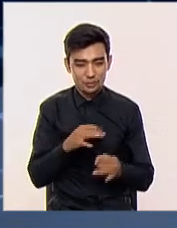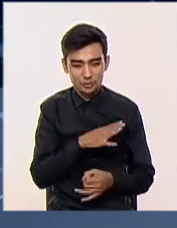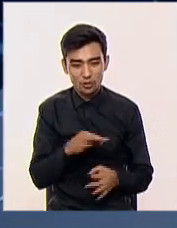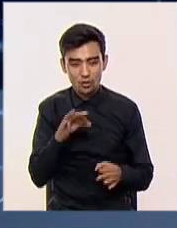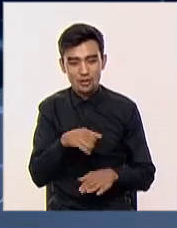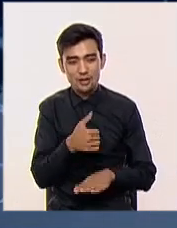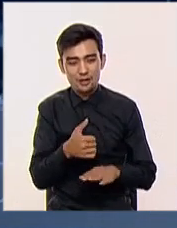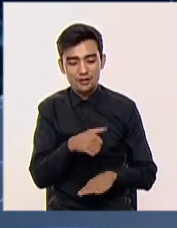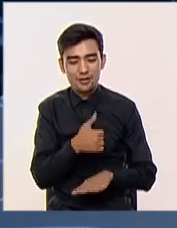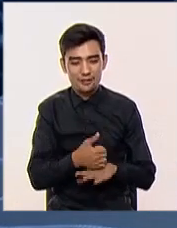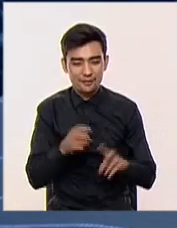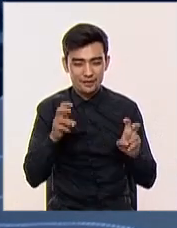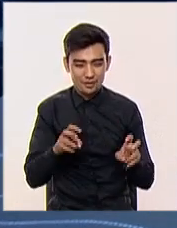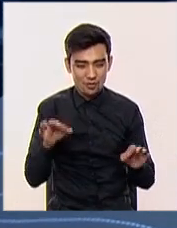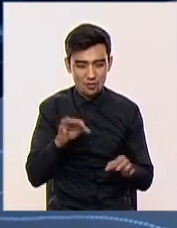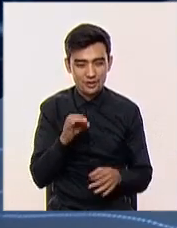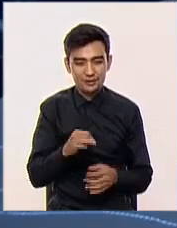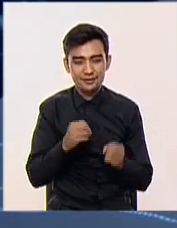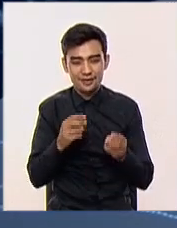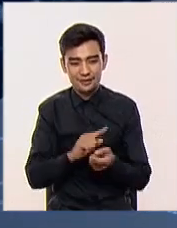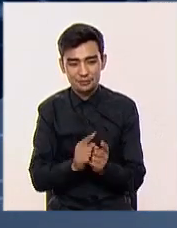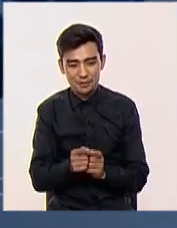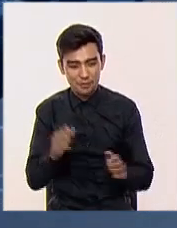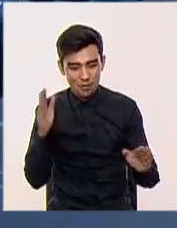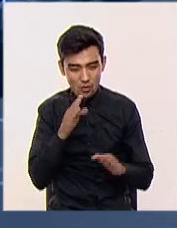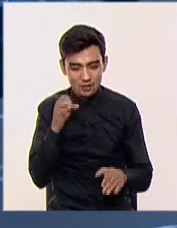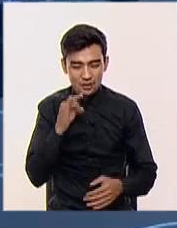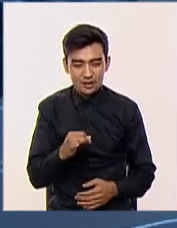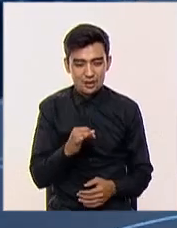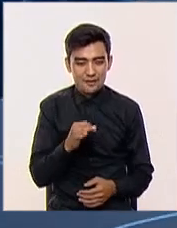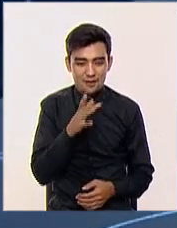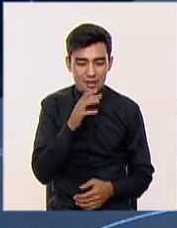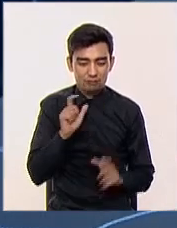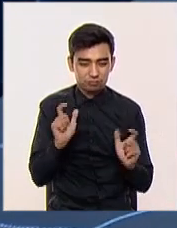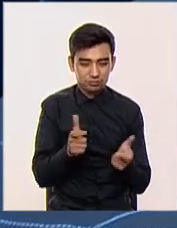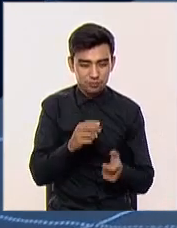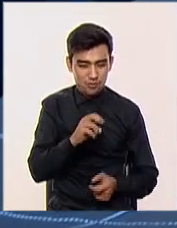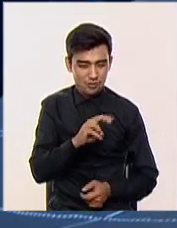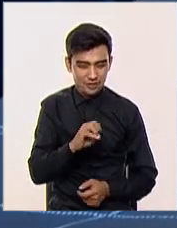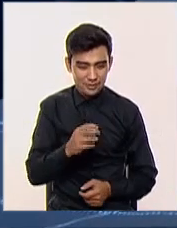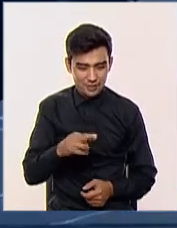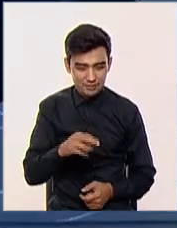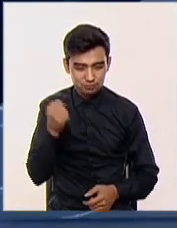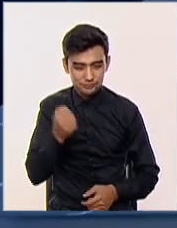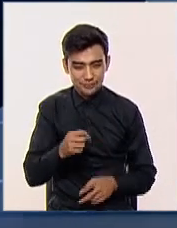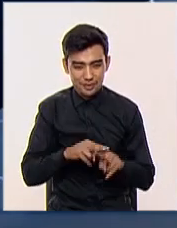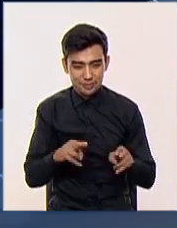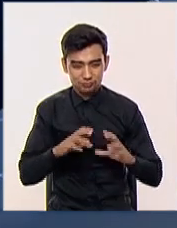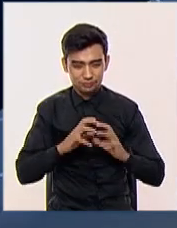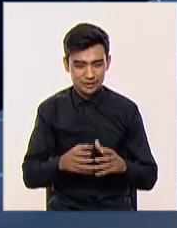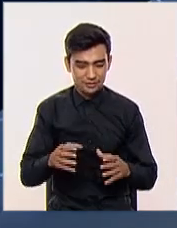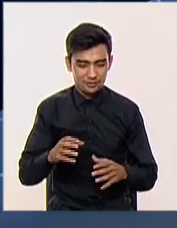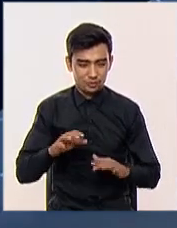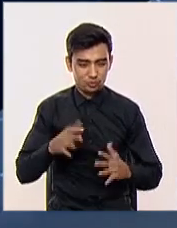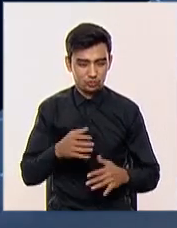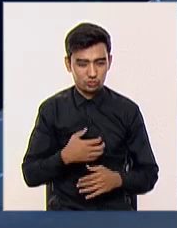актуальных и глобальных тем, таких как изменение климата, ситуацию с пандемией, которая стала настоящим испытанием в планетарном масштабе,